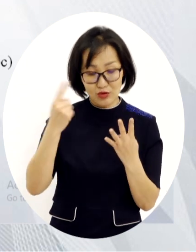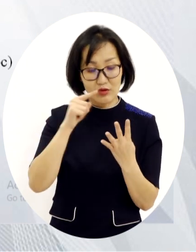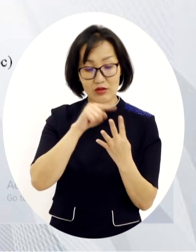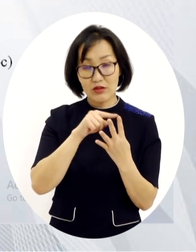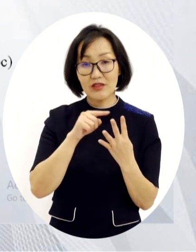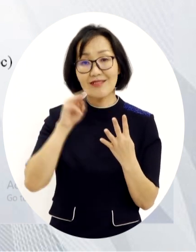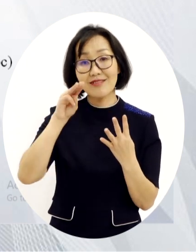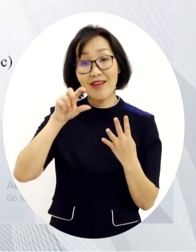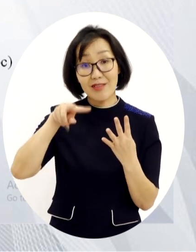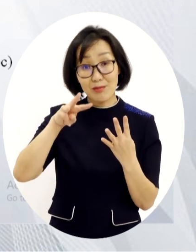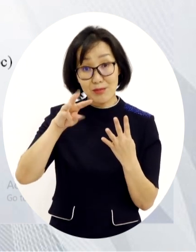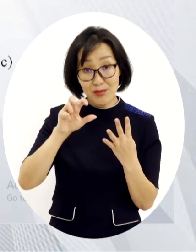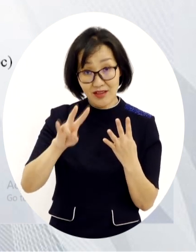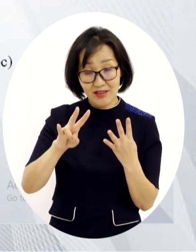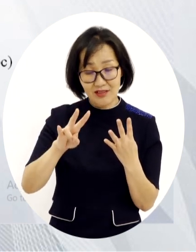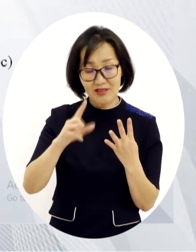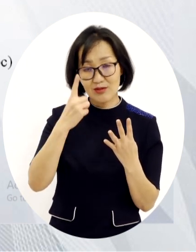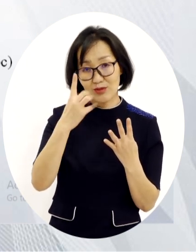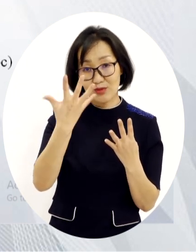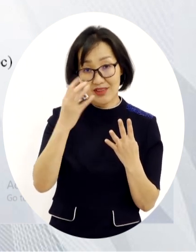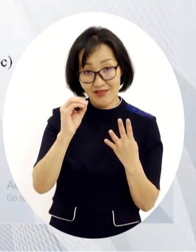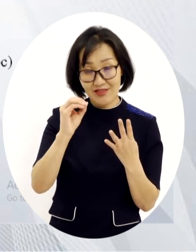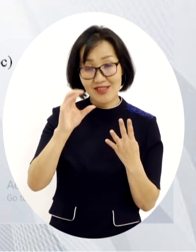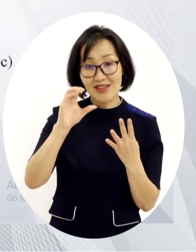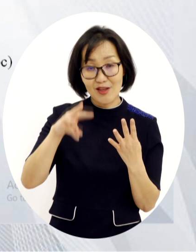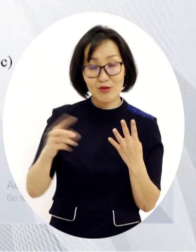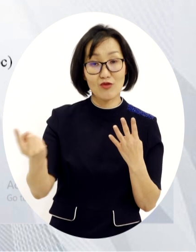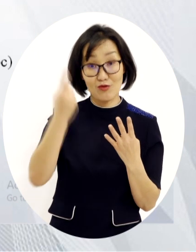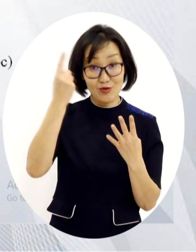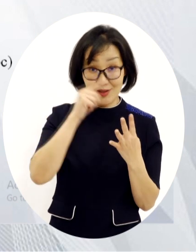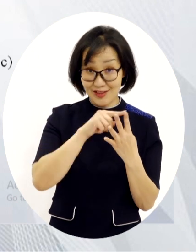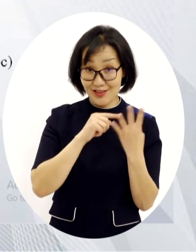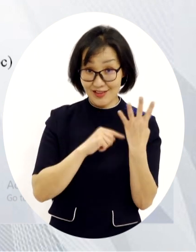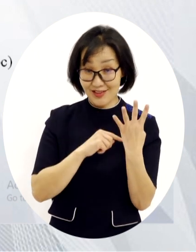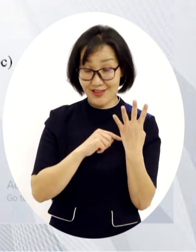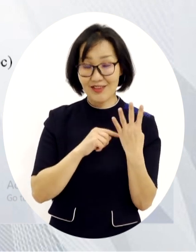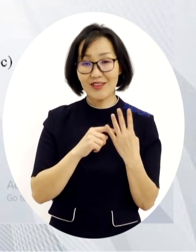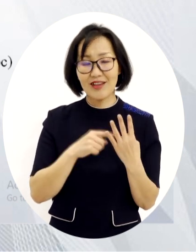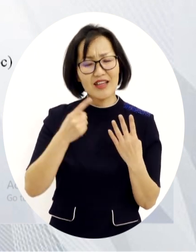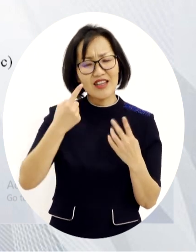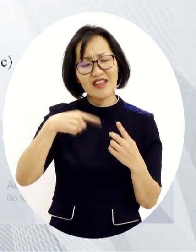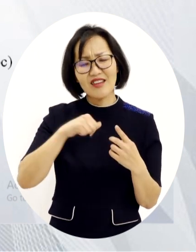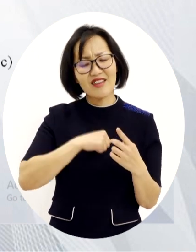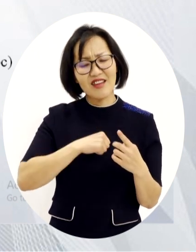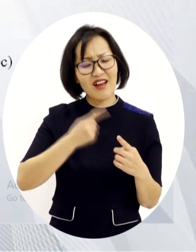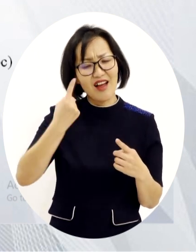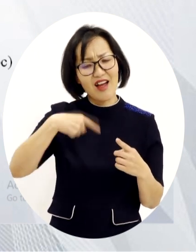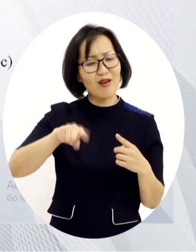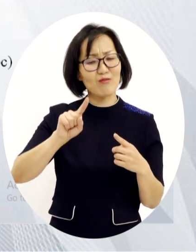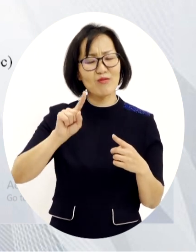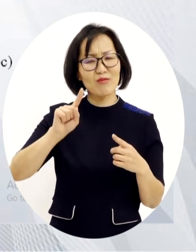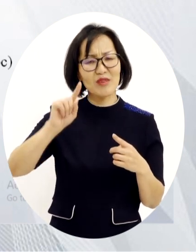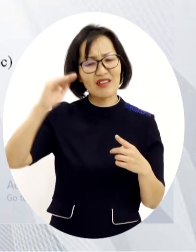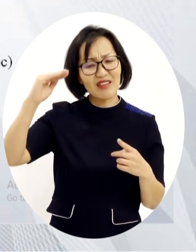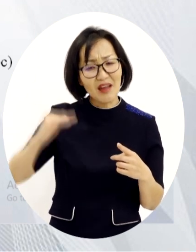см. Тэлмэн 150 см. Хин хамгийн